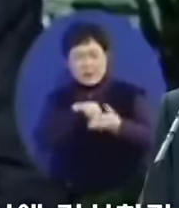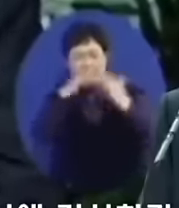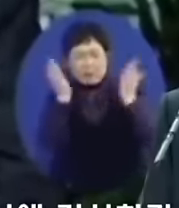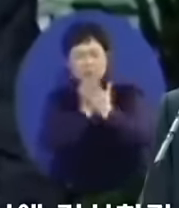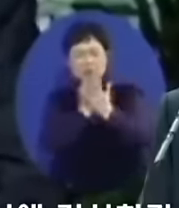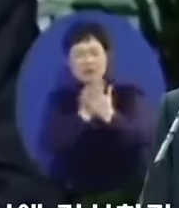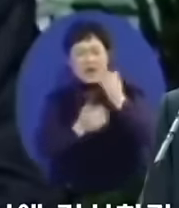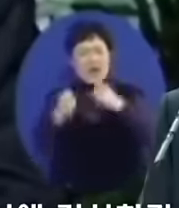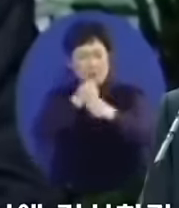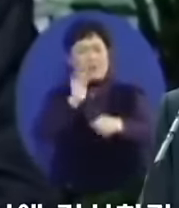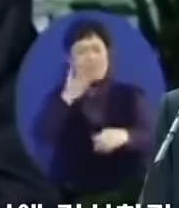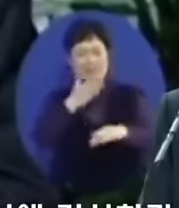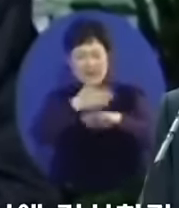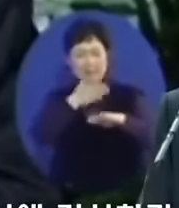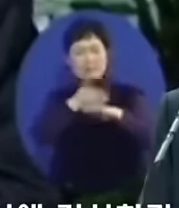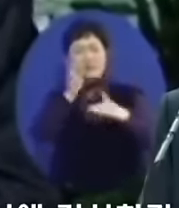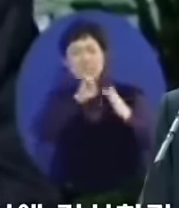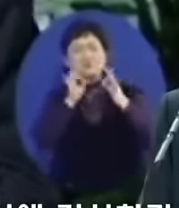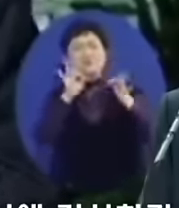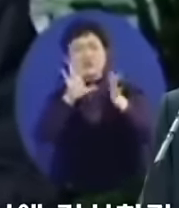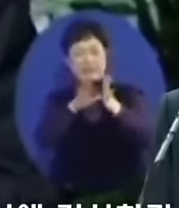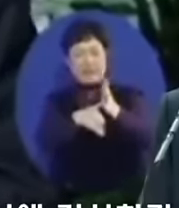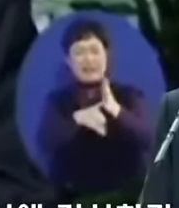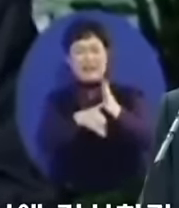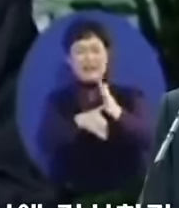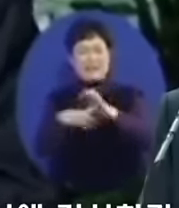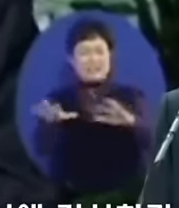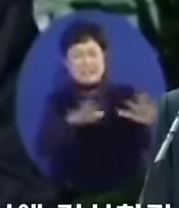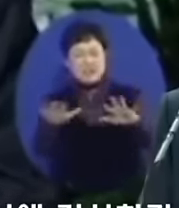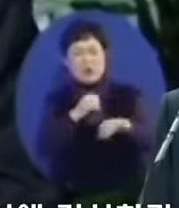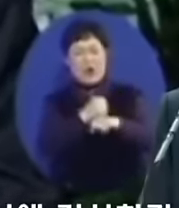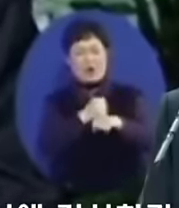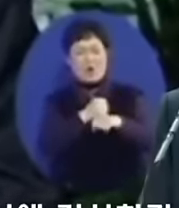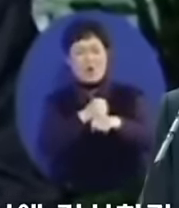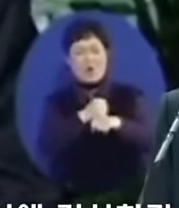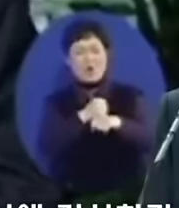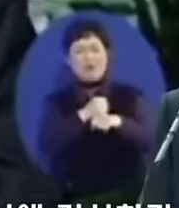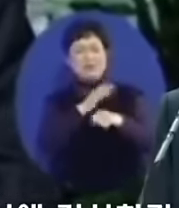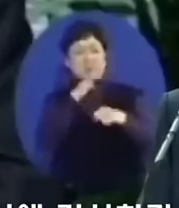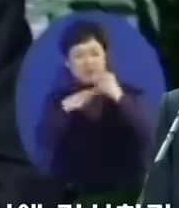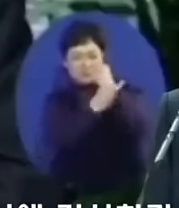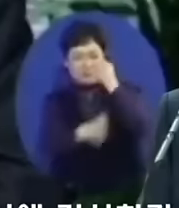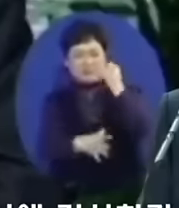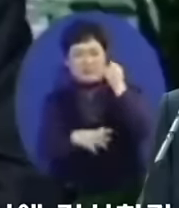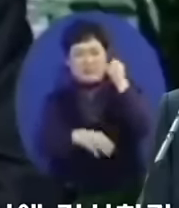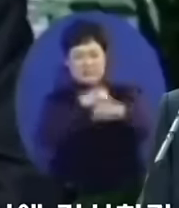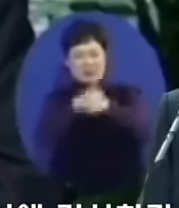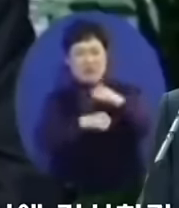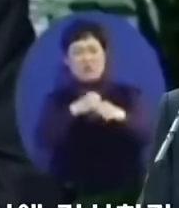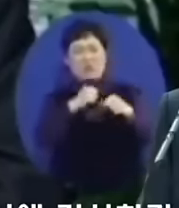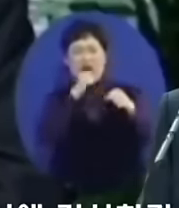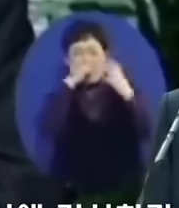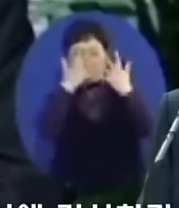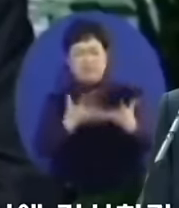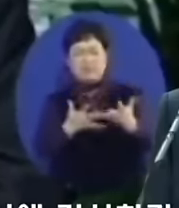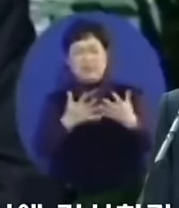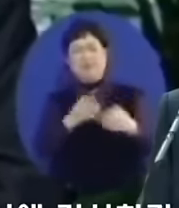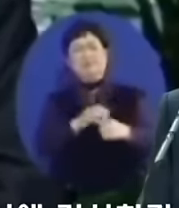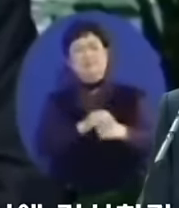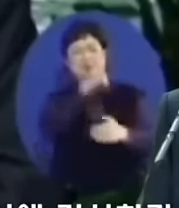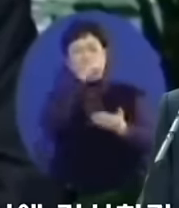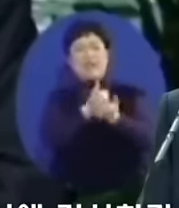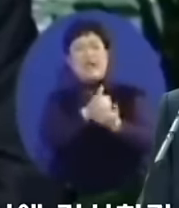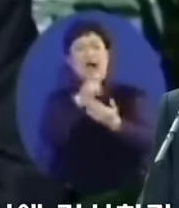것입니다. 감사하고 찬송할 때 진동하고 쇠고랑이 끊어지고 감옥문이 열립니다. 감옥의